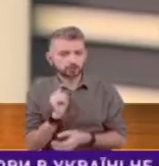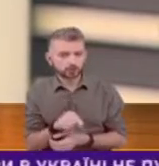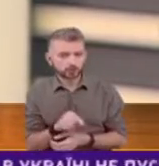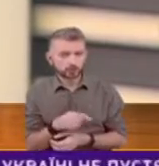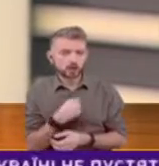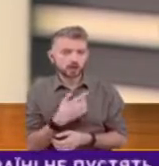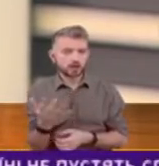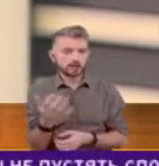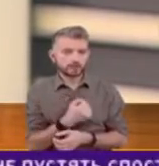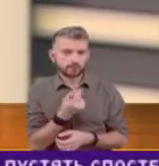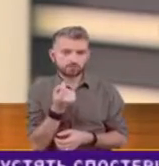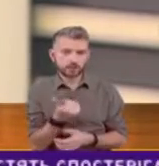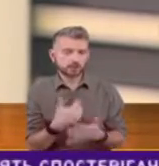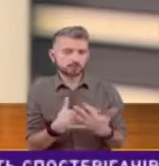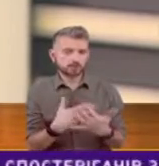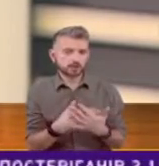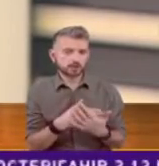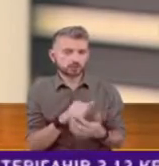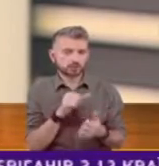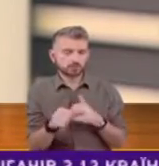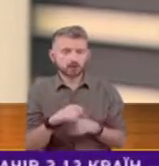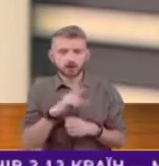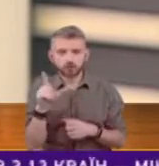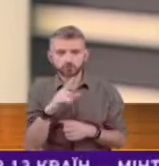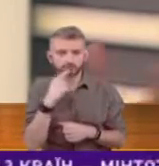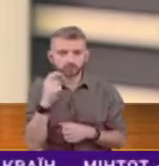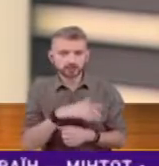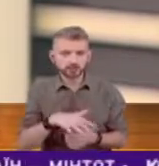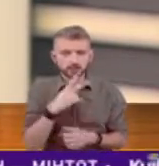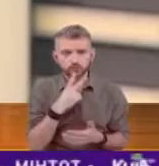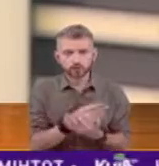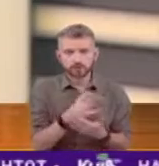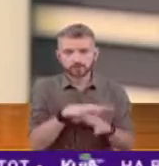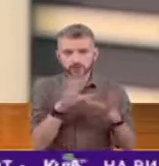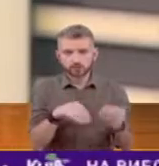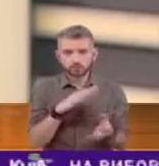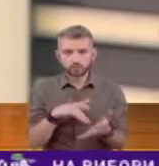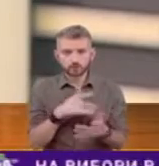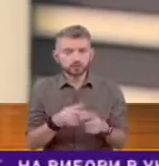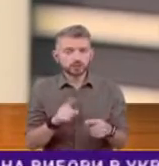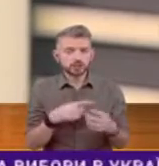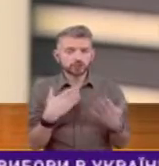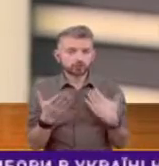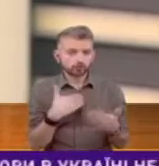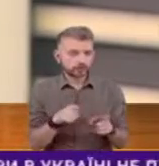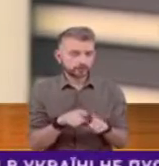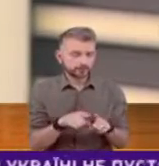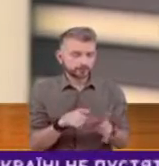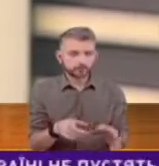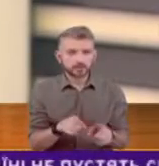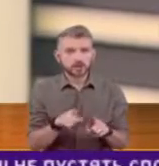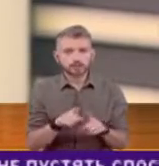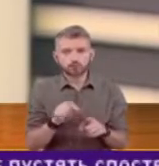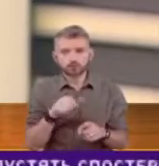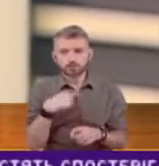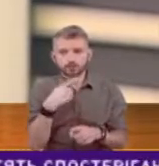я от взяв маленький приклад, зокрема, саме райдужного Воскресенки, і показав вам загалом по місту, і це стосується. Так само ми можемо це говорити